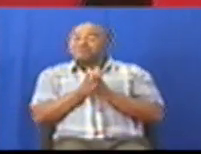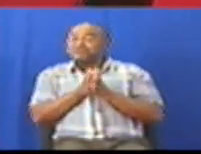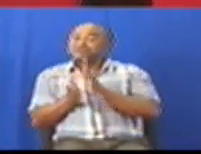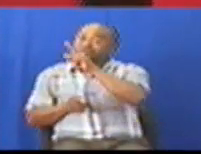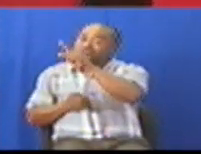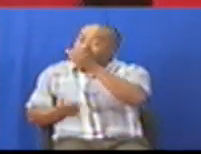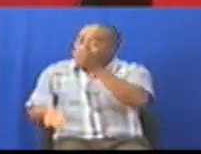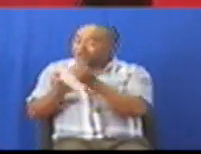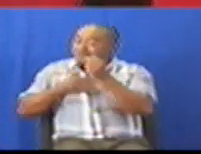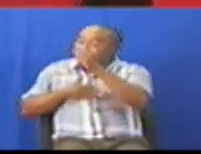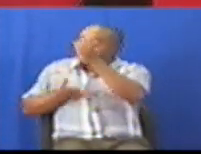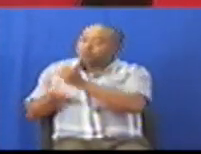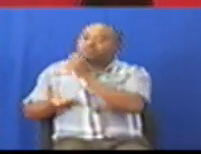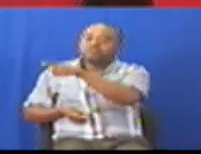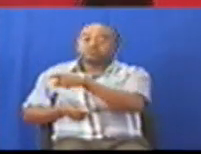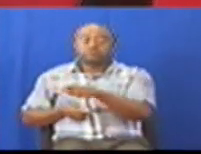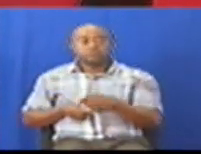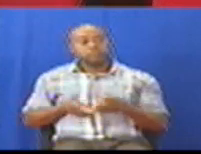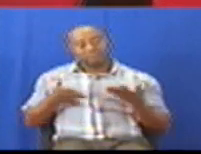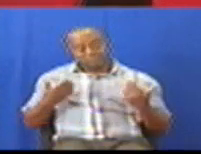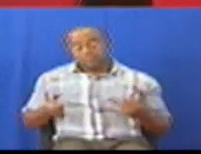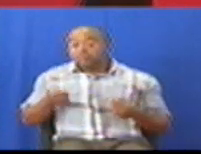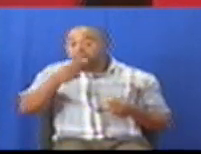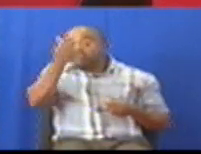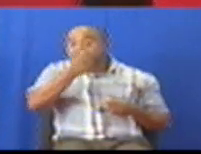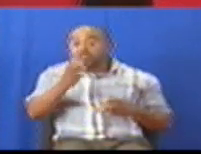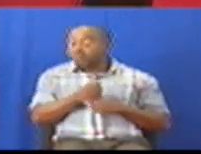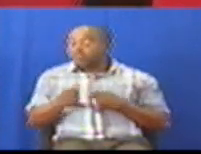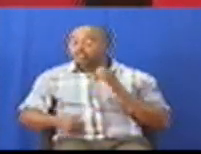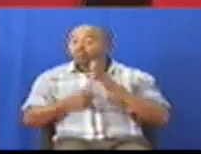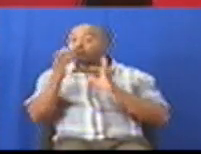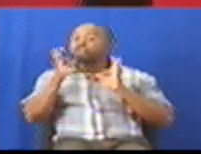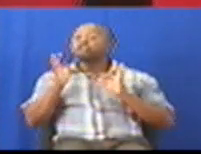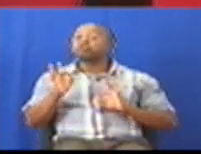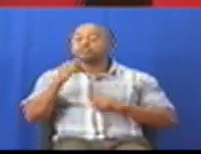tupate Magufuli wetu. Kwa hiyo tumepata kiongozi ambaye ni mfano katika Afrika.